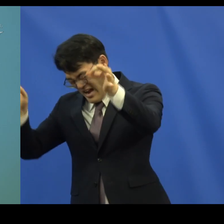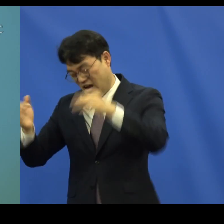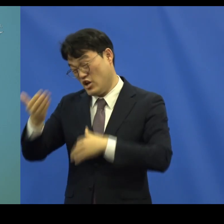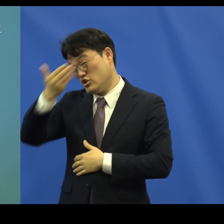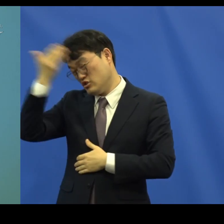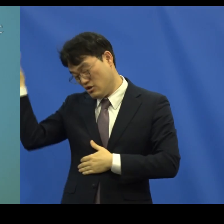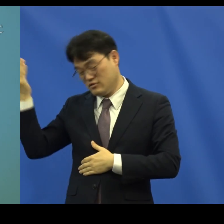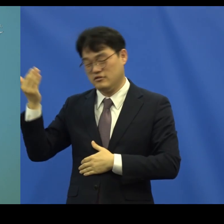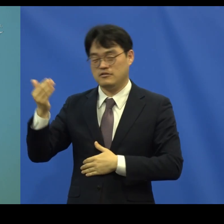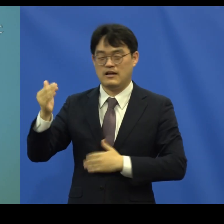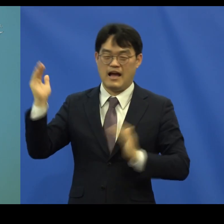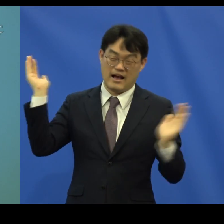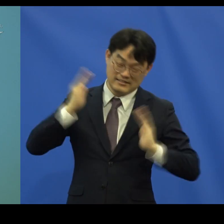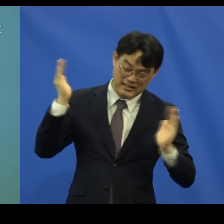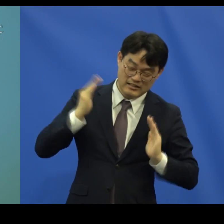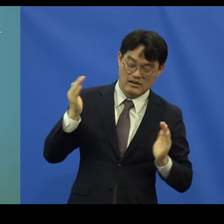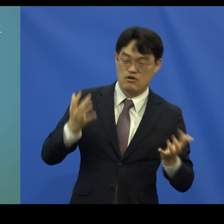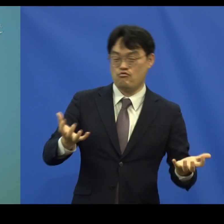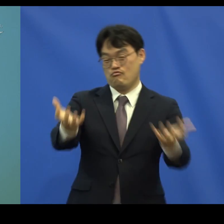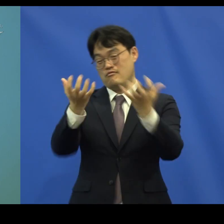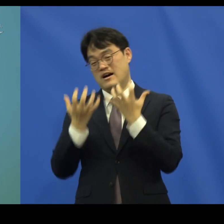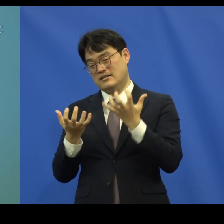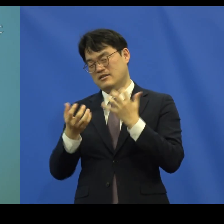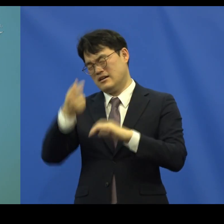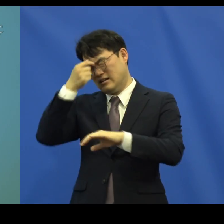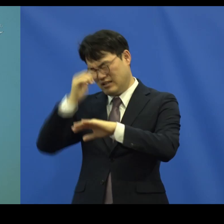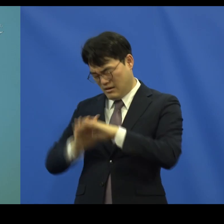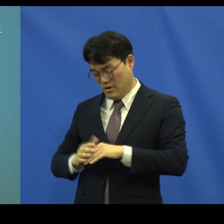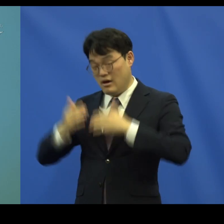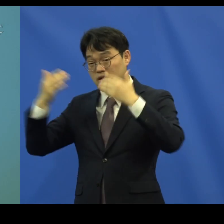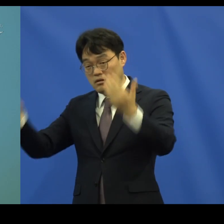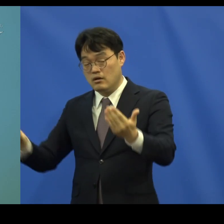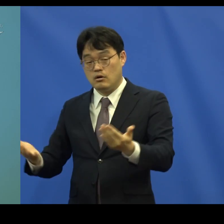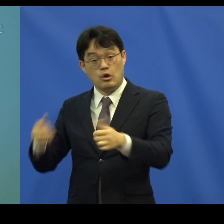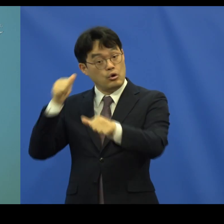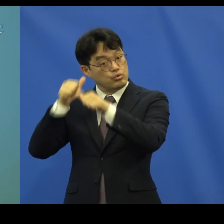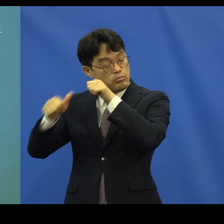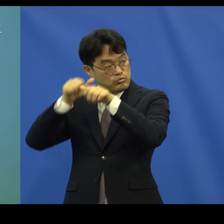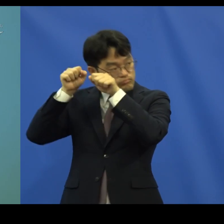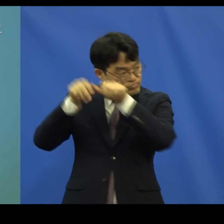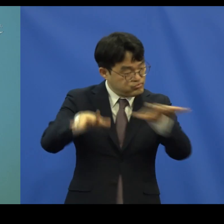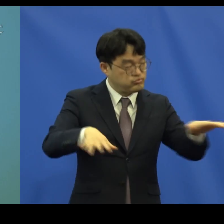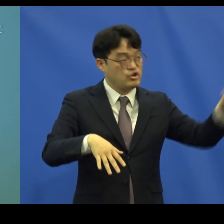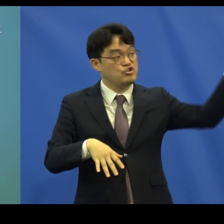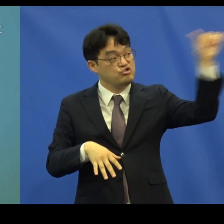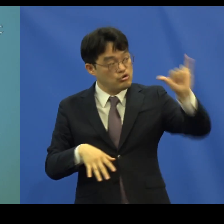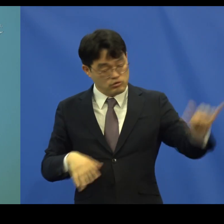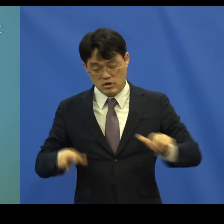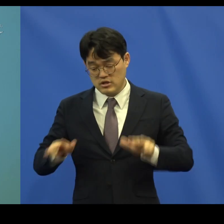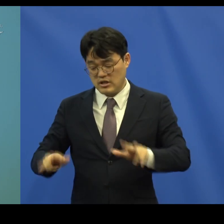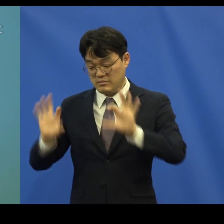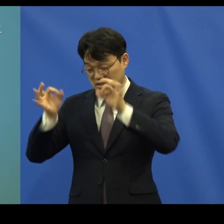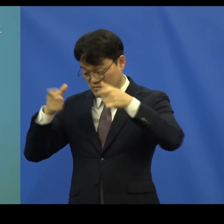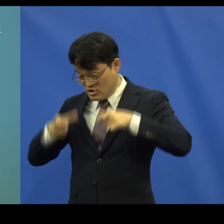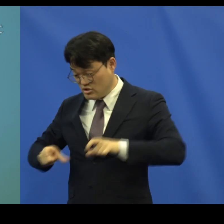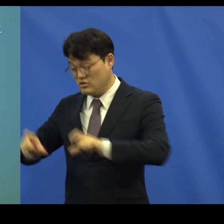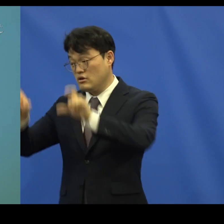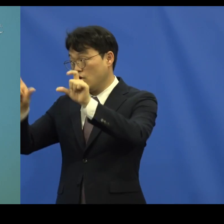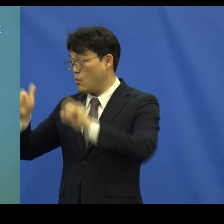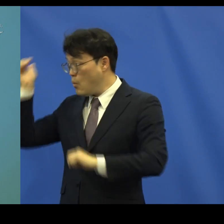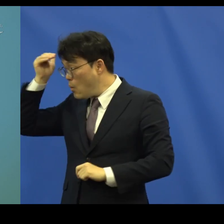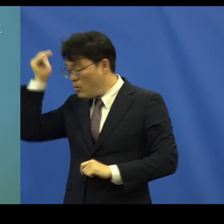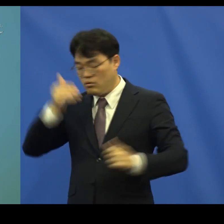청년들, 젊은이들 그냥 와서 해서 지금 이게 이제 소문이 나니까 전국에서 우리 교회 지금 탐방을 오고 있잖아요,